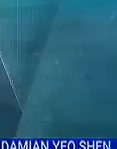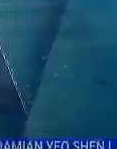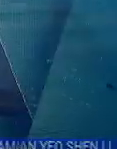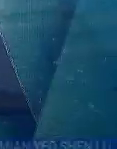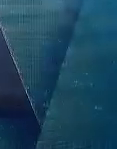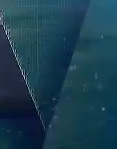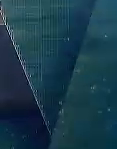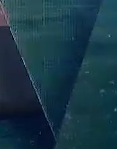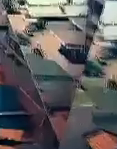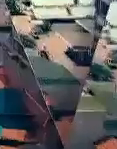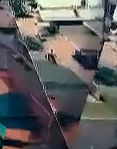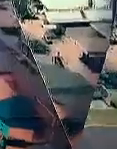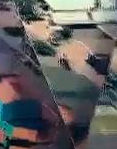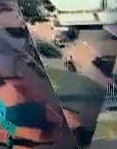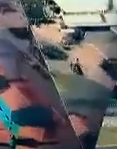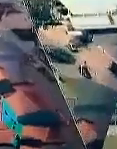Hai Ginger